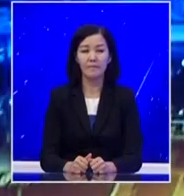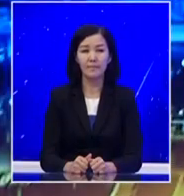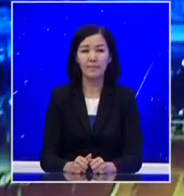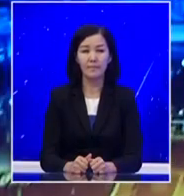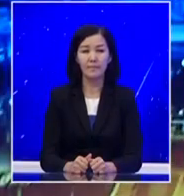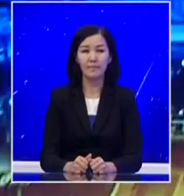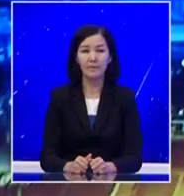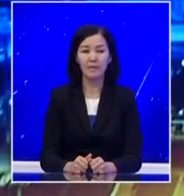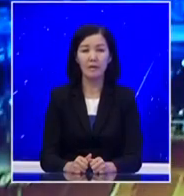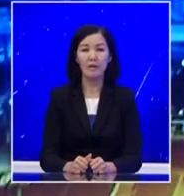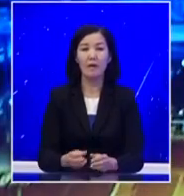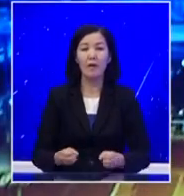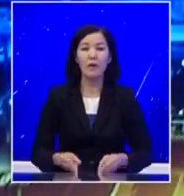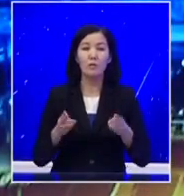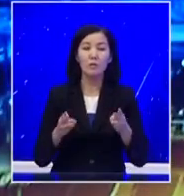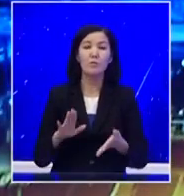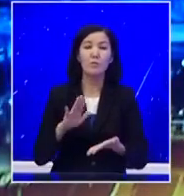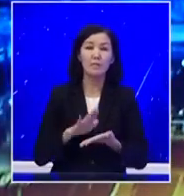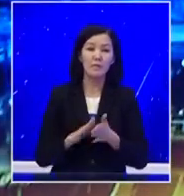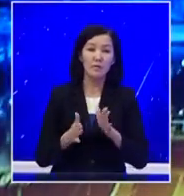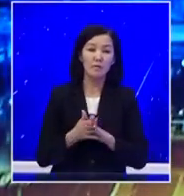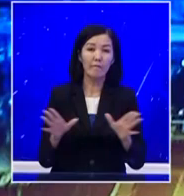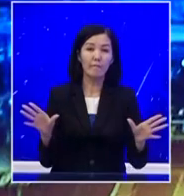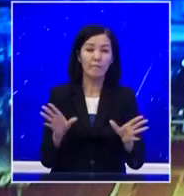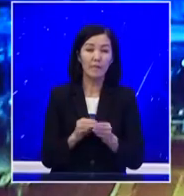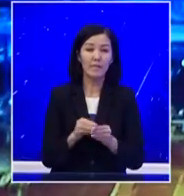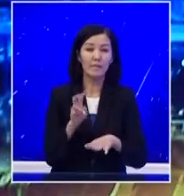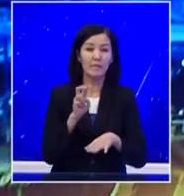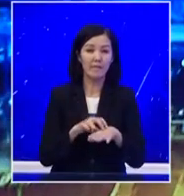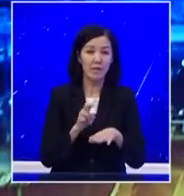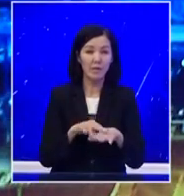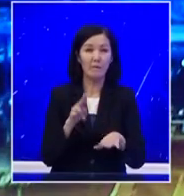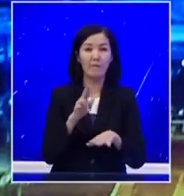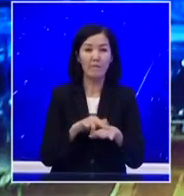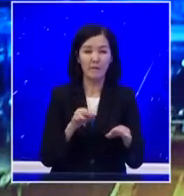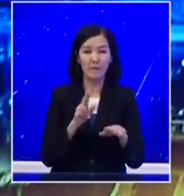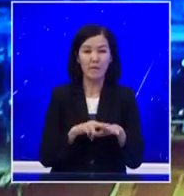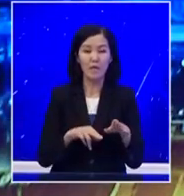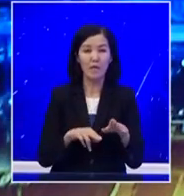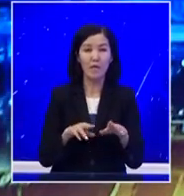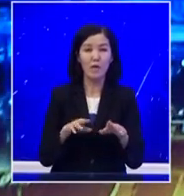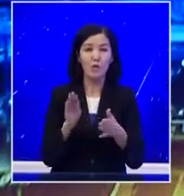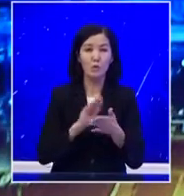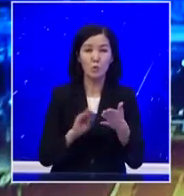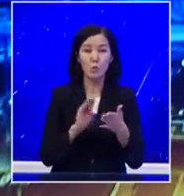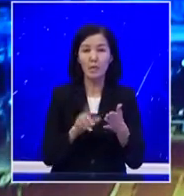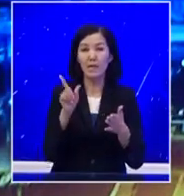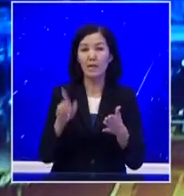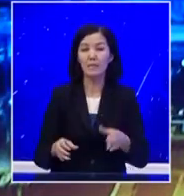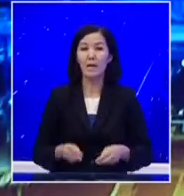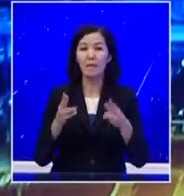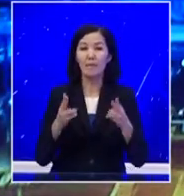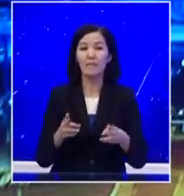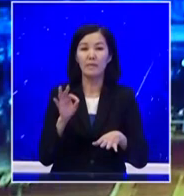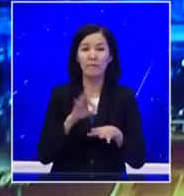в период пандемии на передовой наравне с врачами и полицейскими находятся журналисты несмотря на реальную опасность подхватить